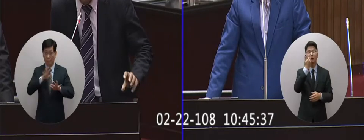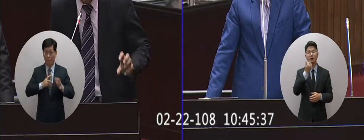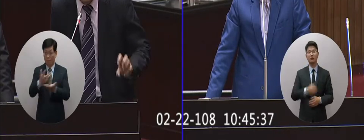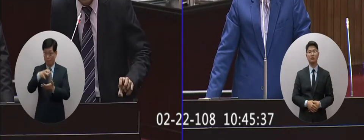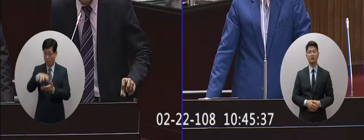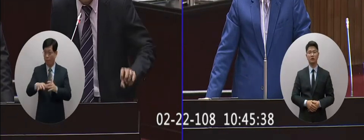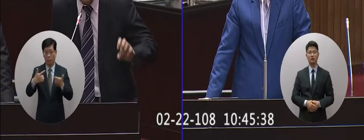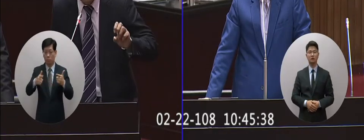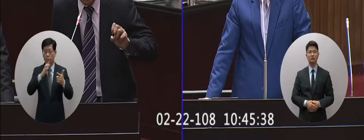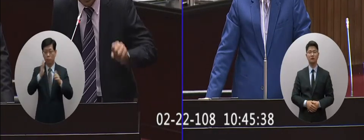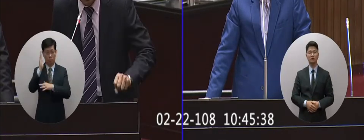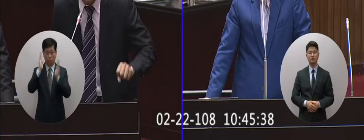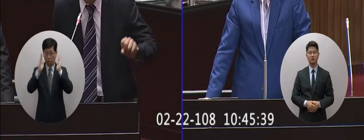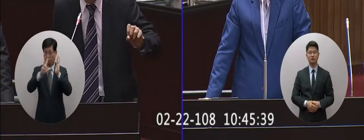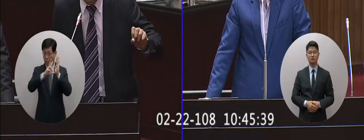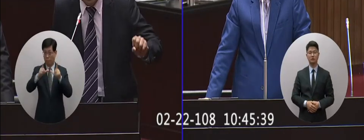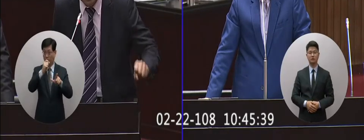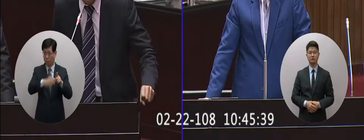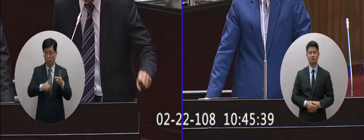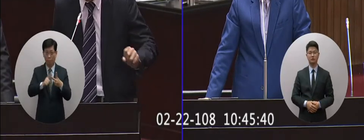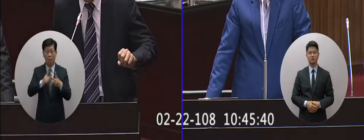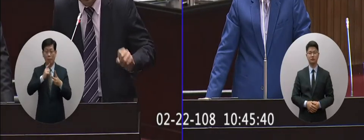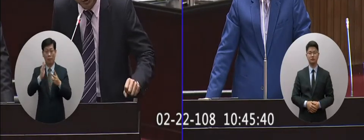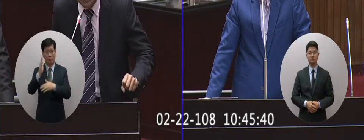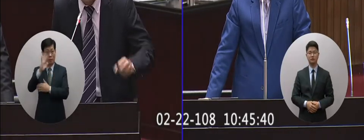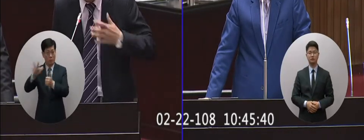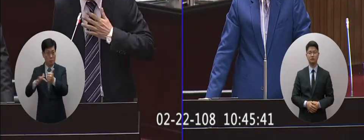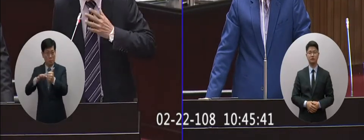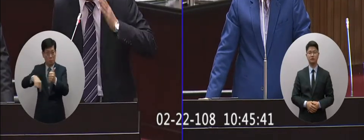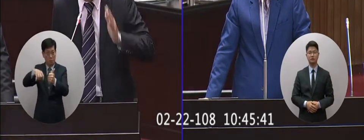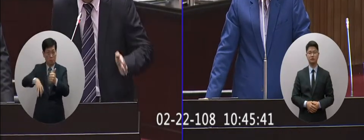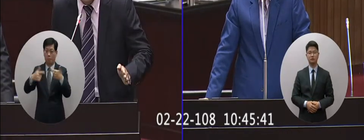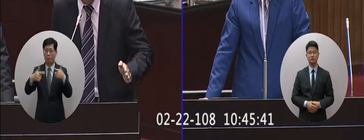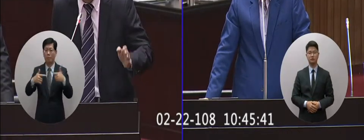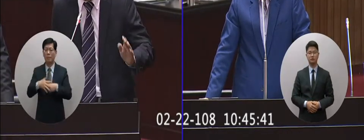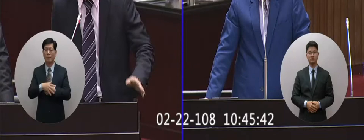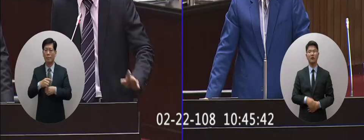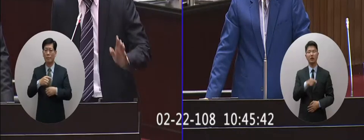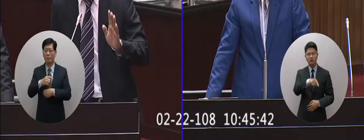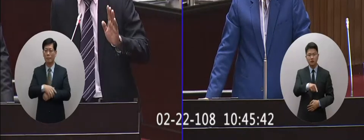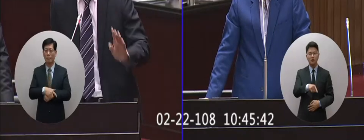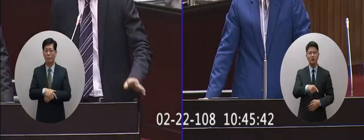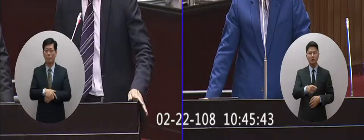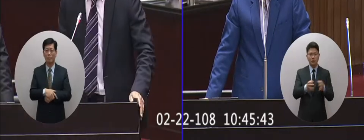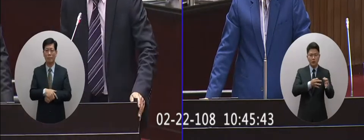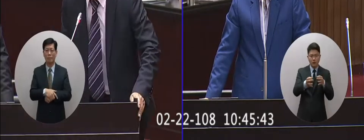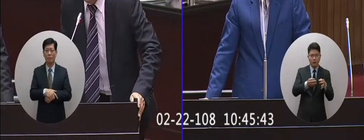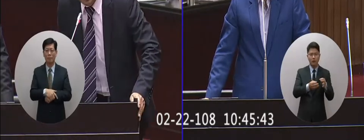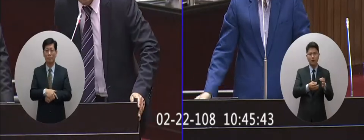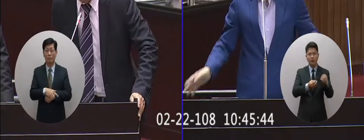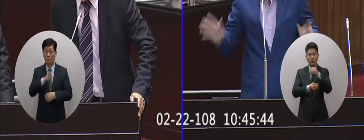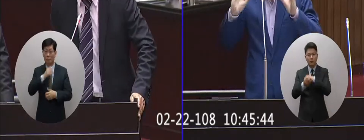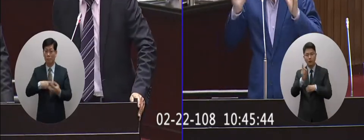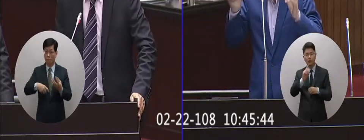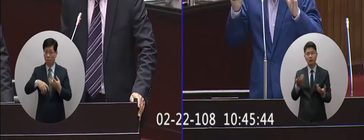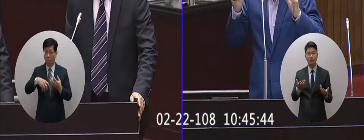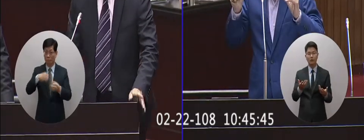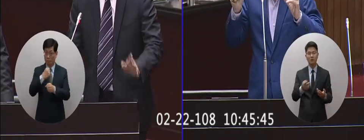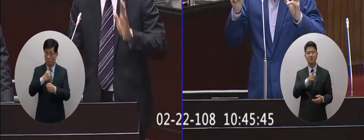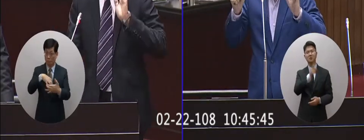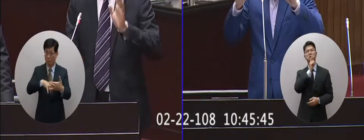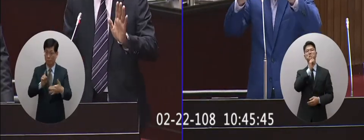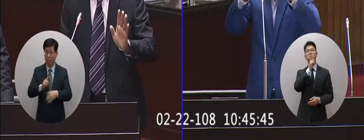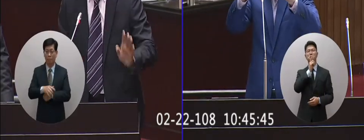台不是一个正式的公司或者是政府组织，它只是 把政府。那什么运作呢？ 运作的话， 只是一个口